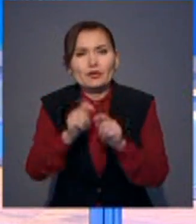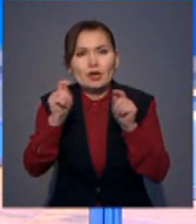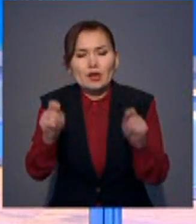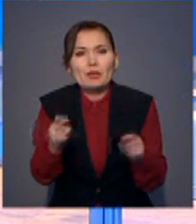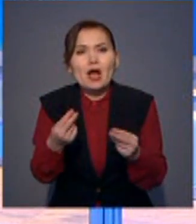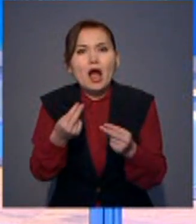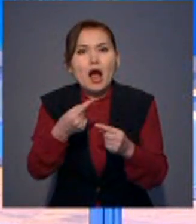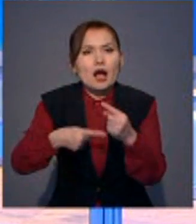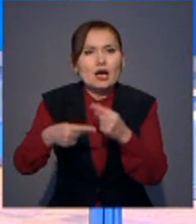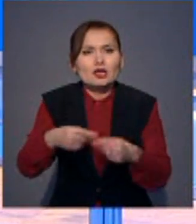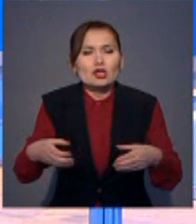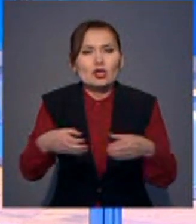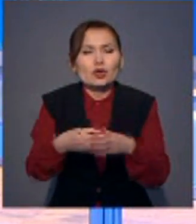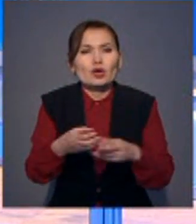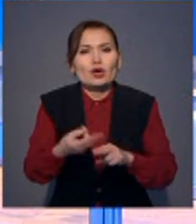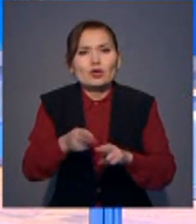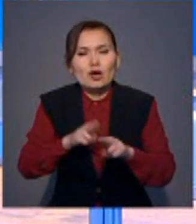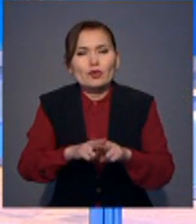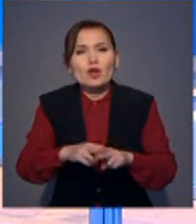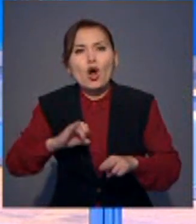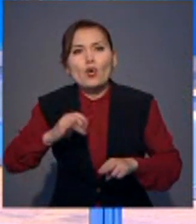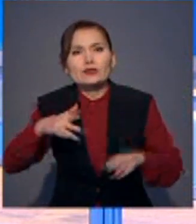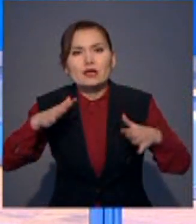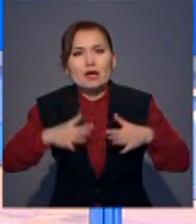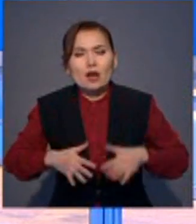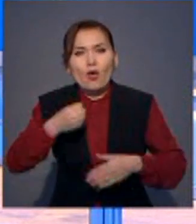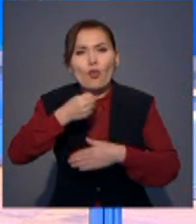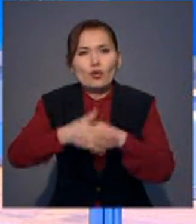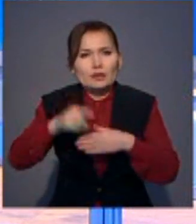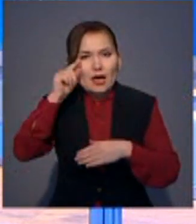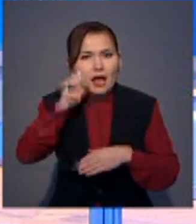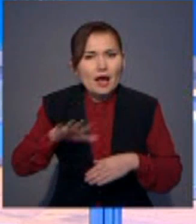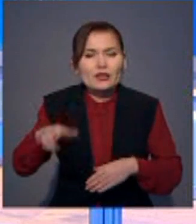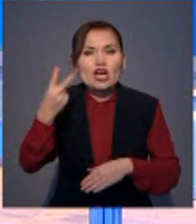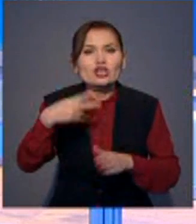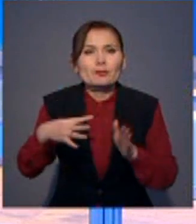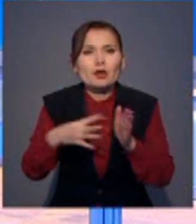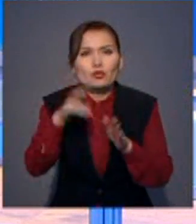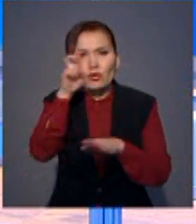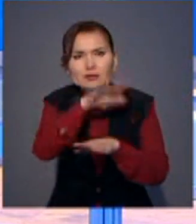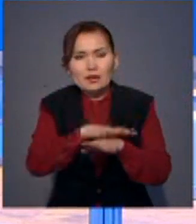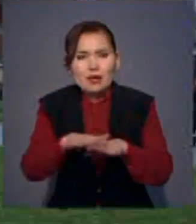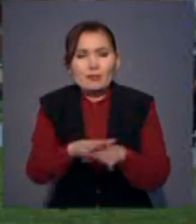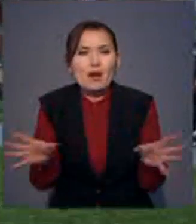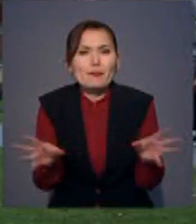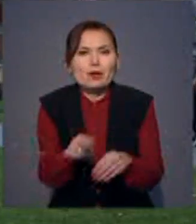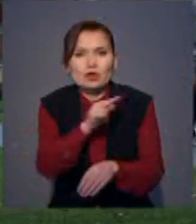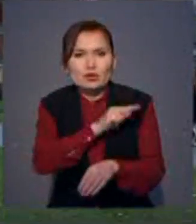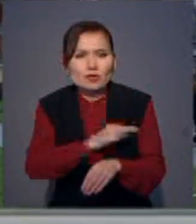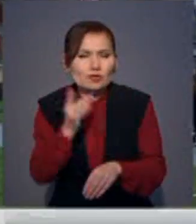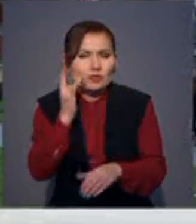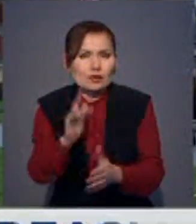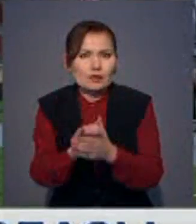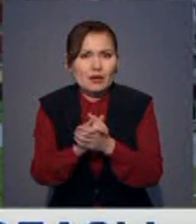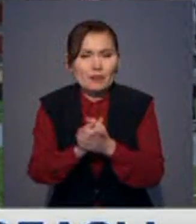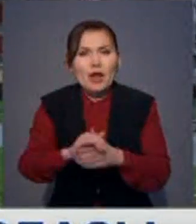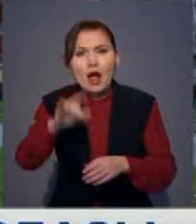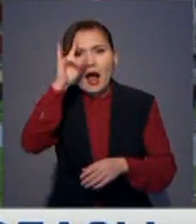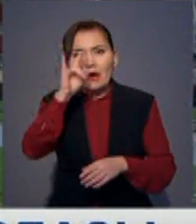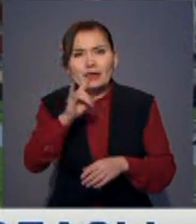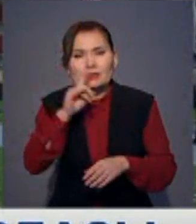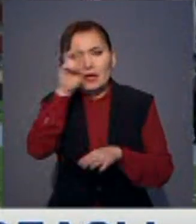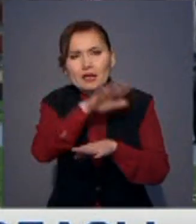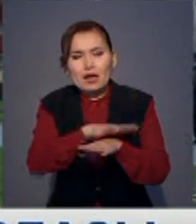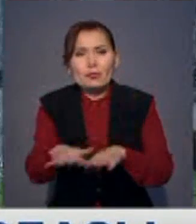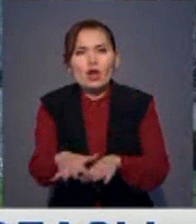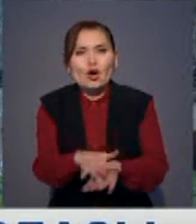ұйым Шығыс Еуропа, оңтүстік Кавказ бен Орталық Азияның 29 елмен тығыз қарым-қатынас орнатқан. Қазақ елінің де